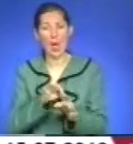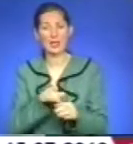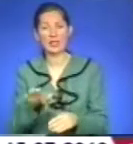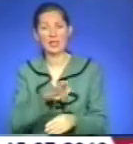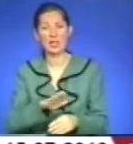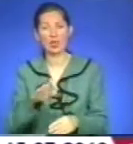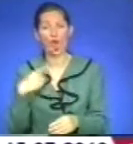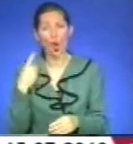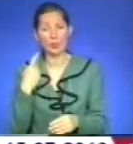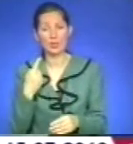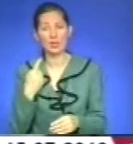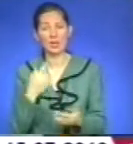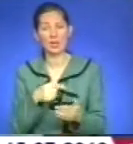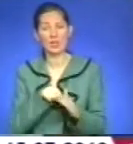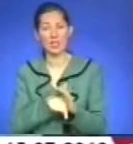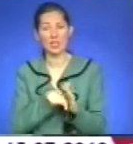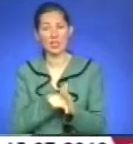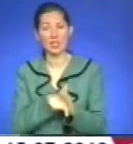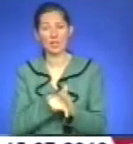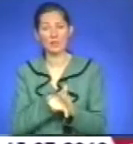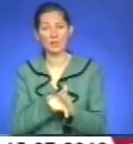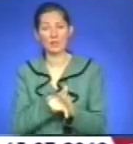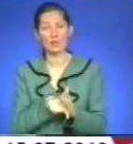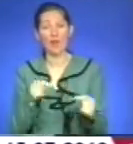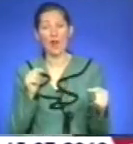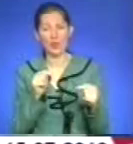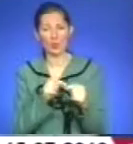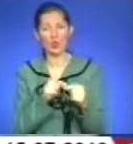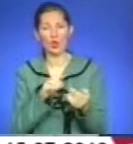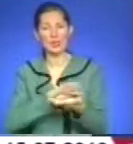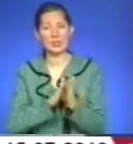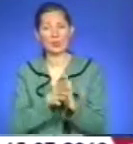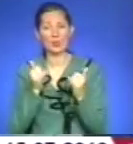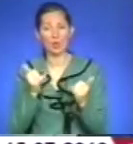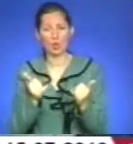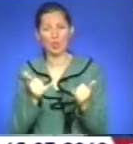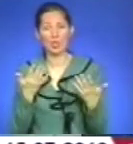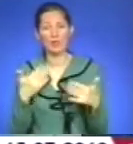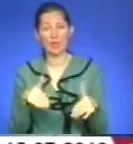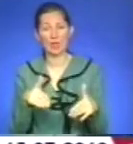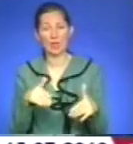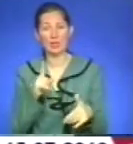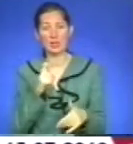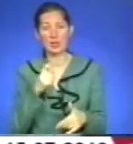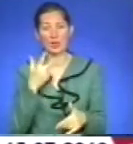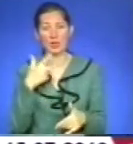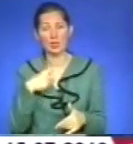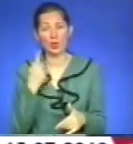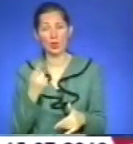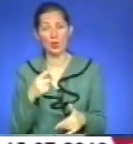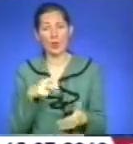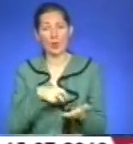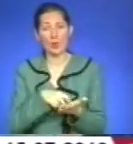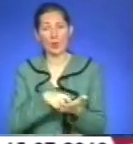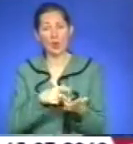території області, і відповідно, станом на сьогодні, вже в 131 відділенні поштового